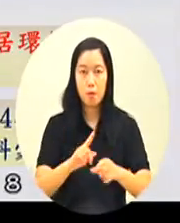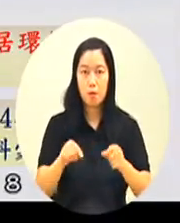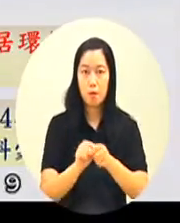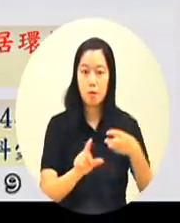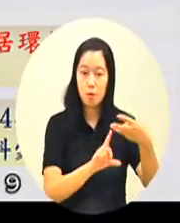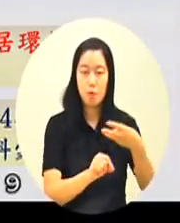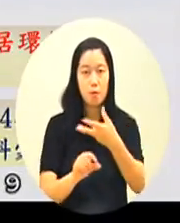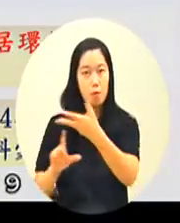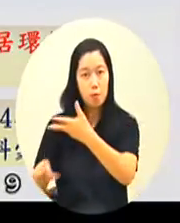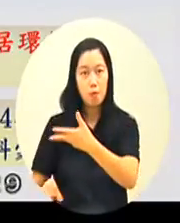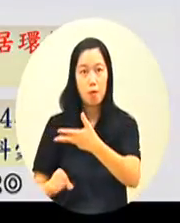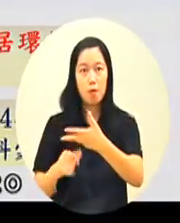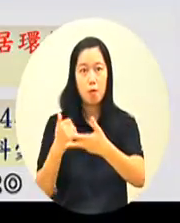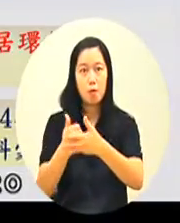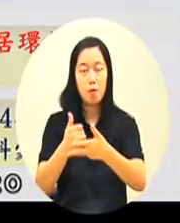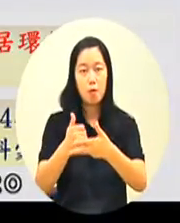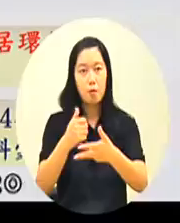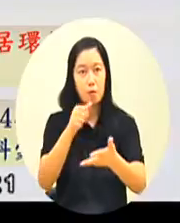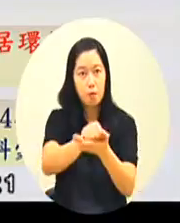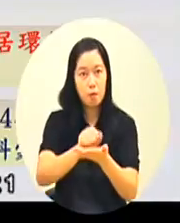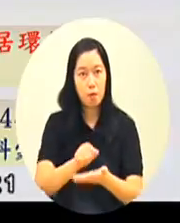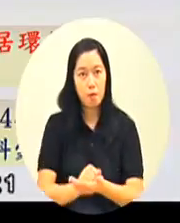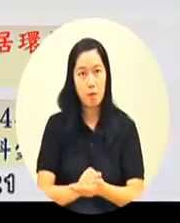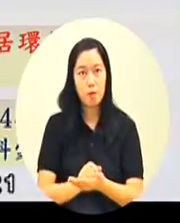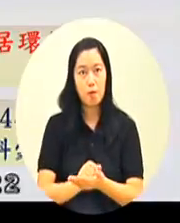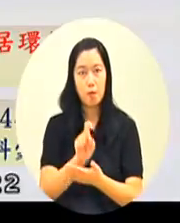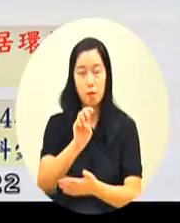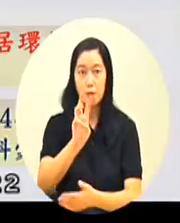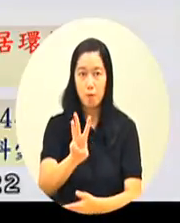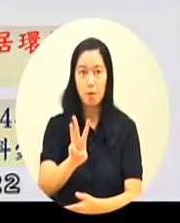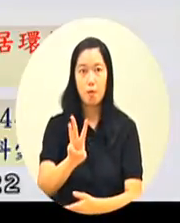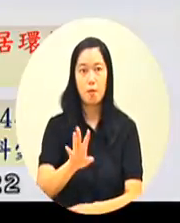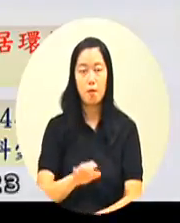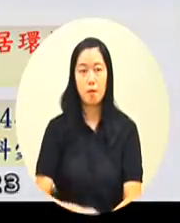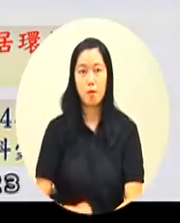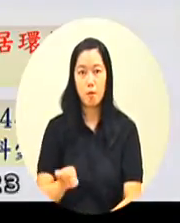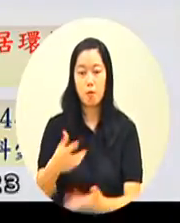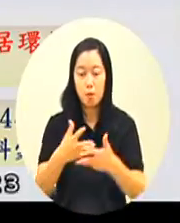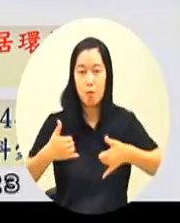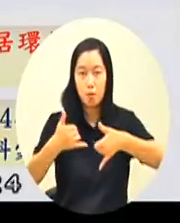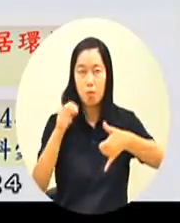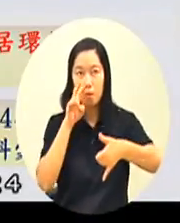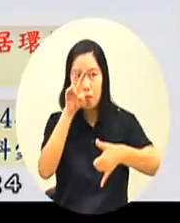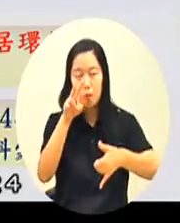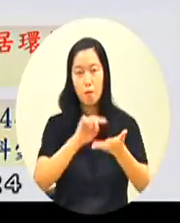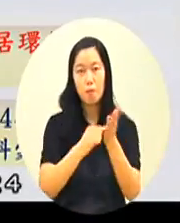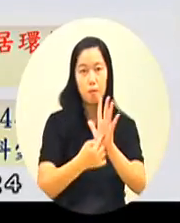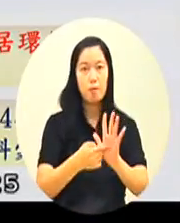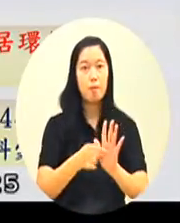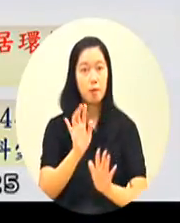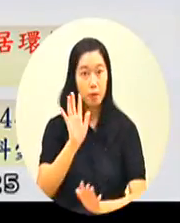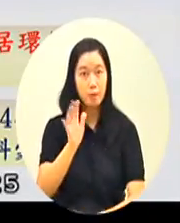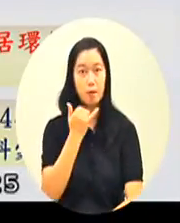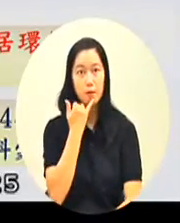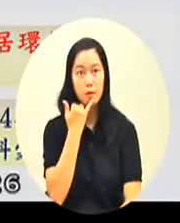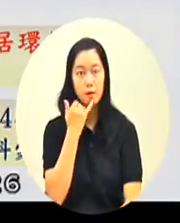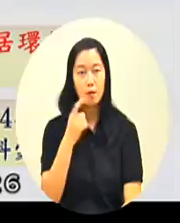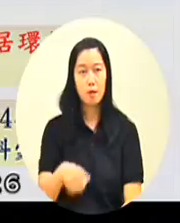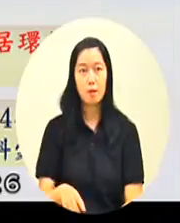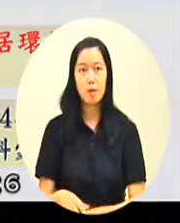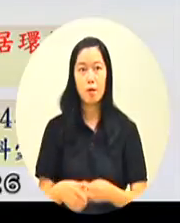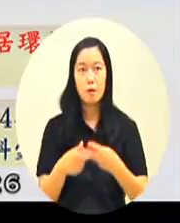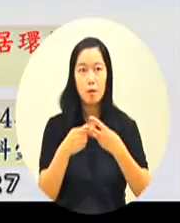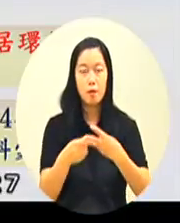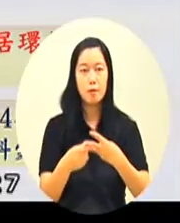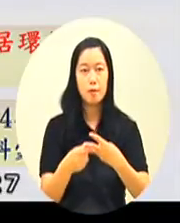一共撰提了13篇专题统计分析跟通报，也在我们的网页上呈现。第三点是精进统